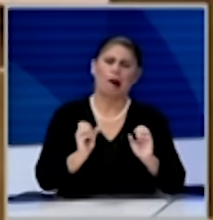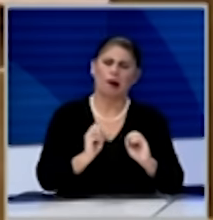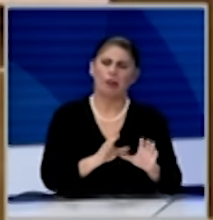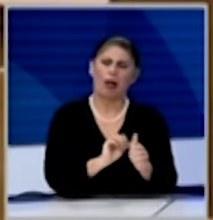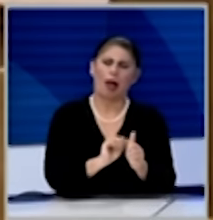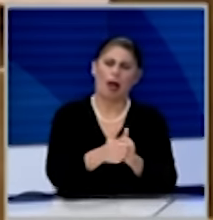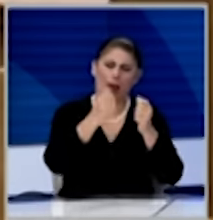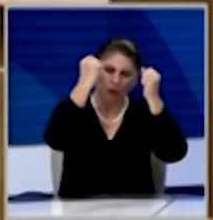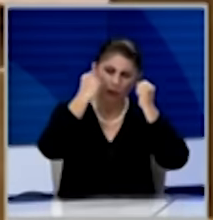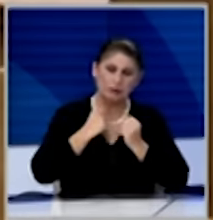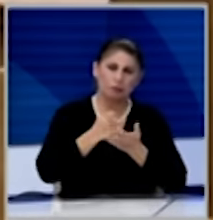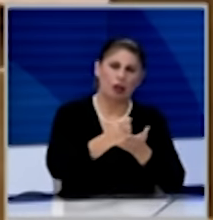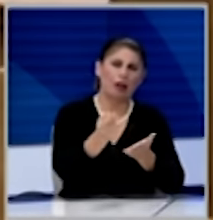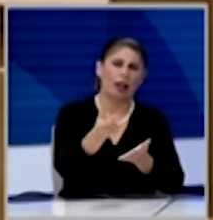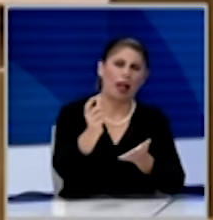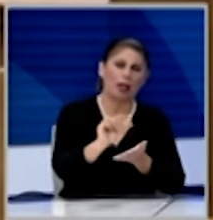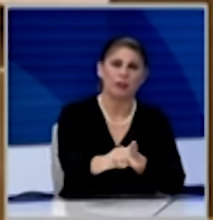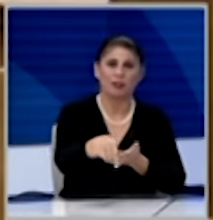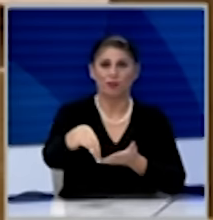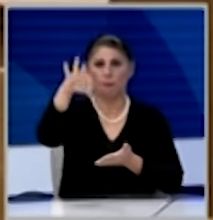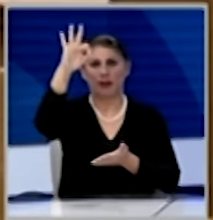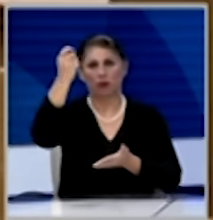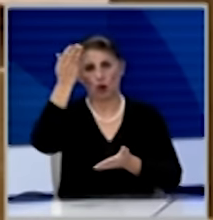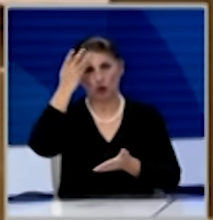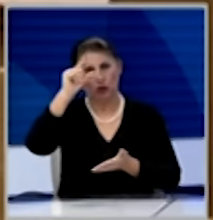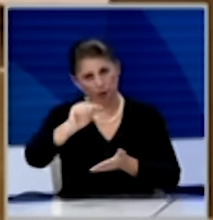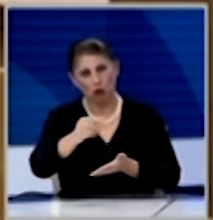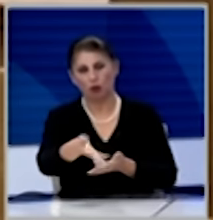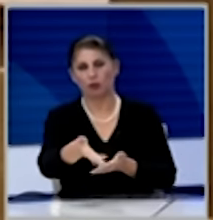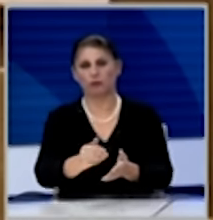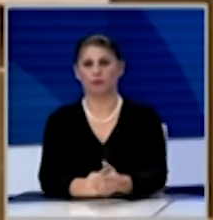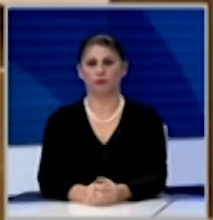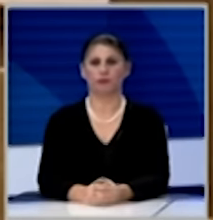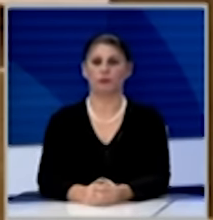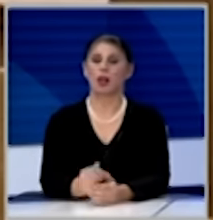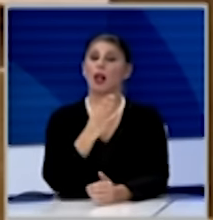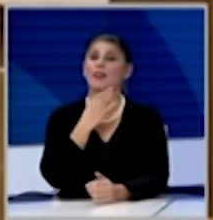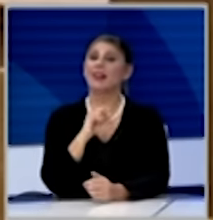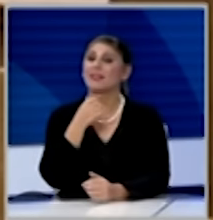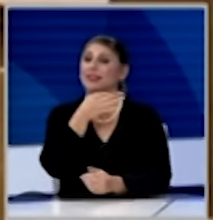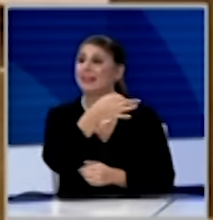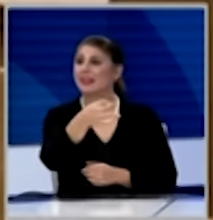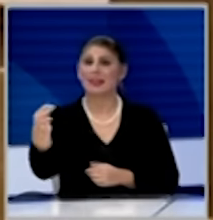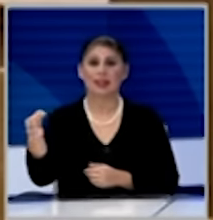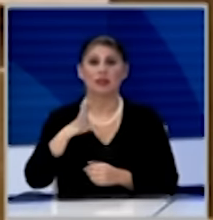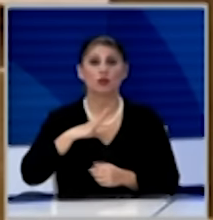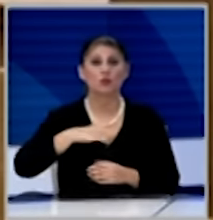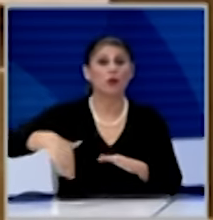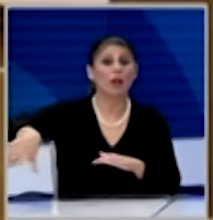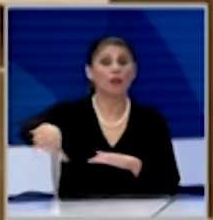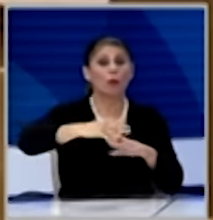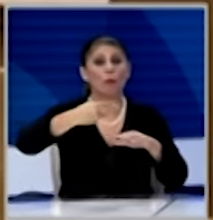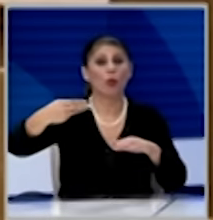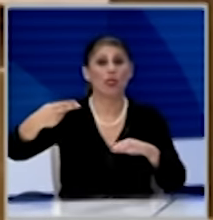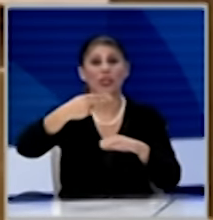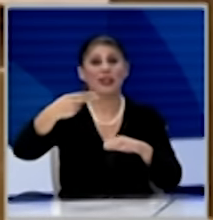αποζημιώσεις που σε αυτές τις περιπτώσεις βέβαια κοστίζουν και λιγότερο δηλαδή τι λέτε στο λαό της θεσσαλίας ότι